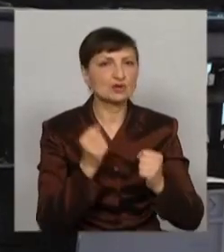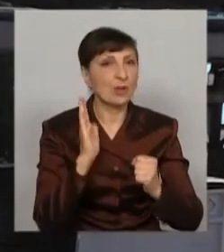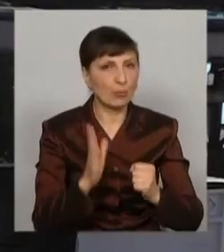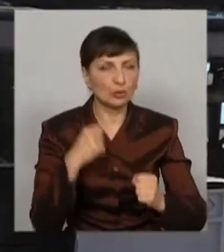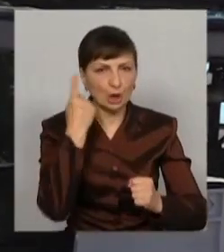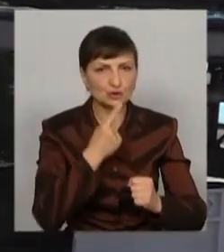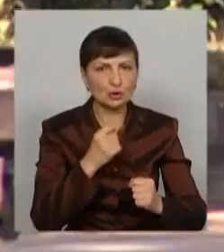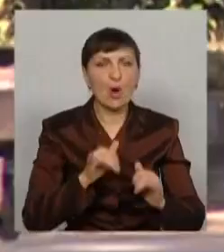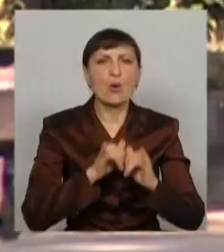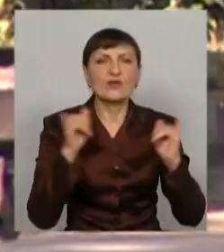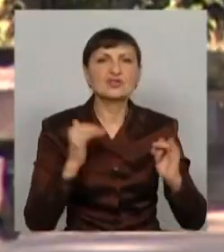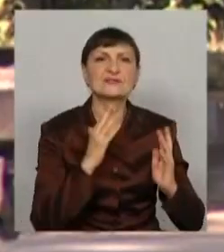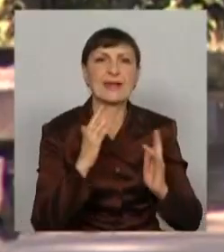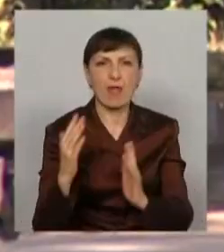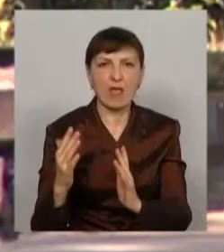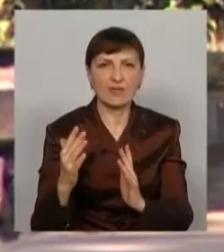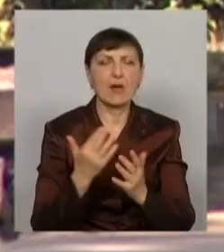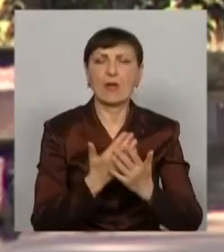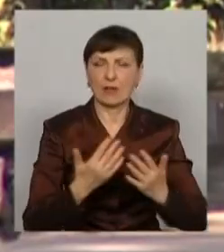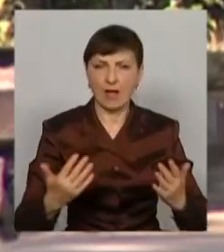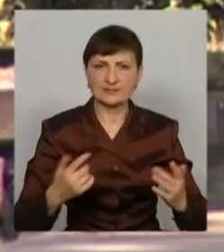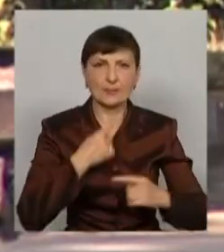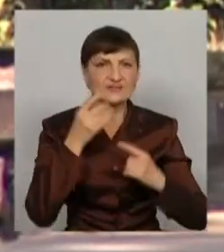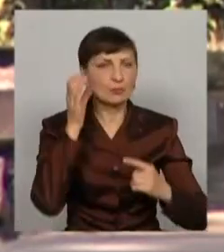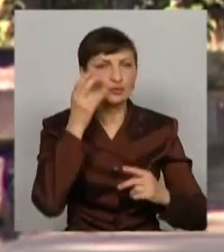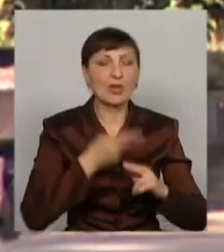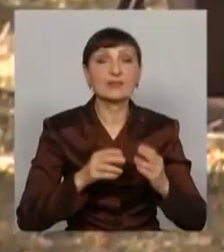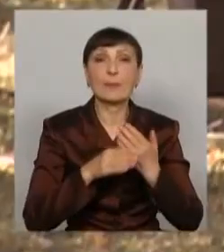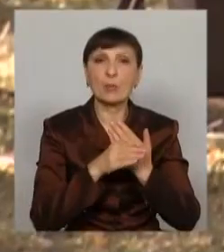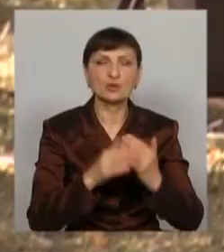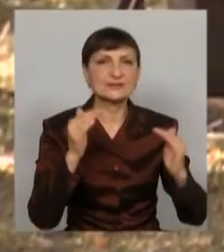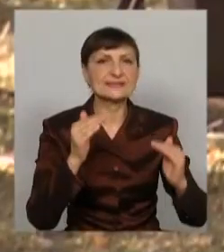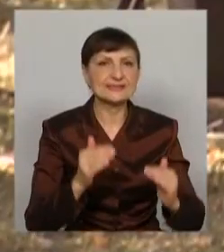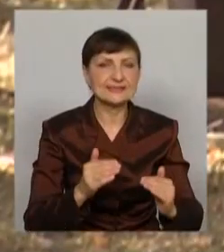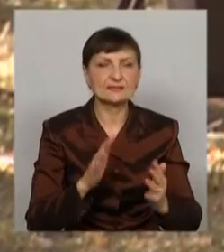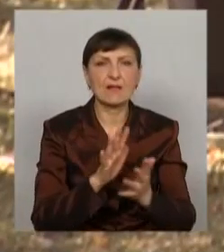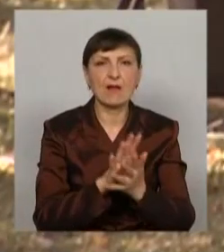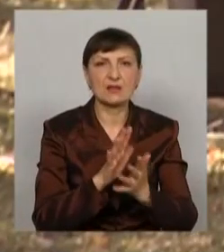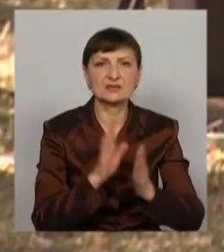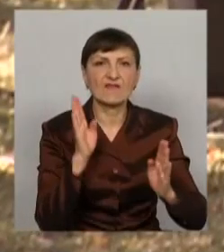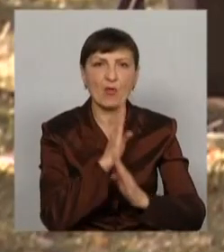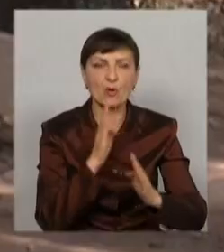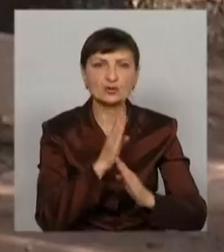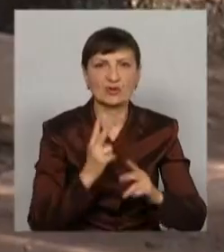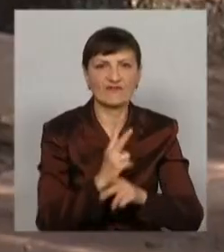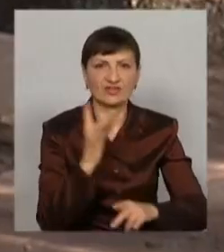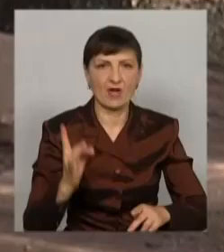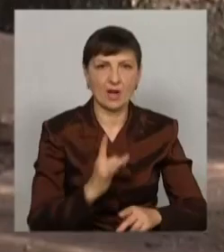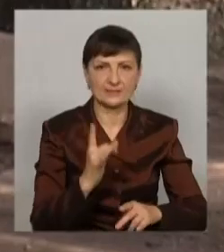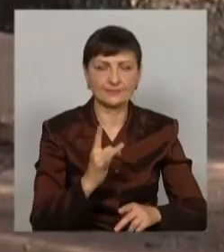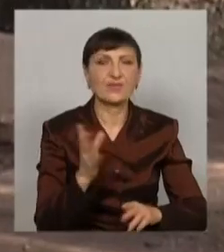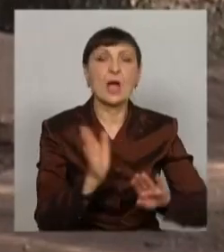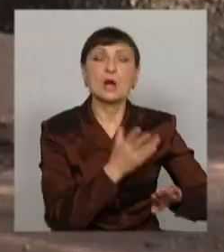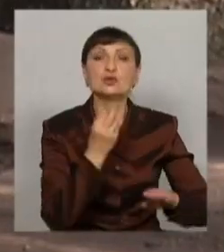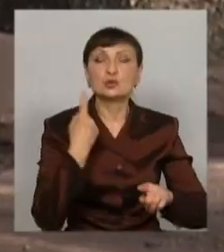увеличить зеленый фонд города и не только. Это, по словам экспертов, поможет снизить выбросы в атмосферу почти вдвое. Другой